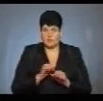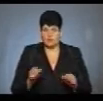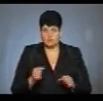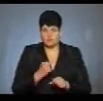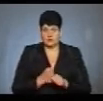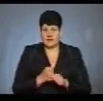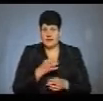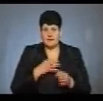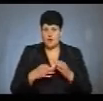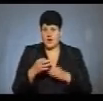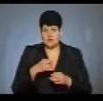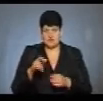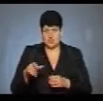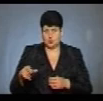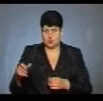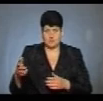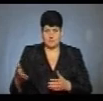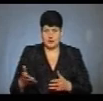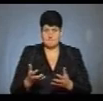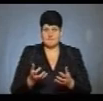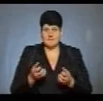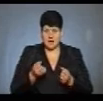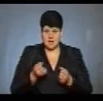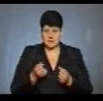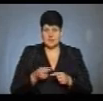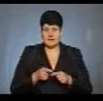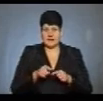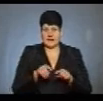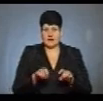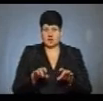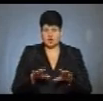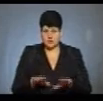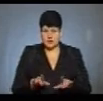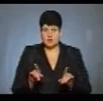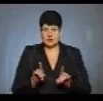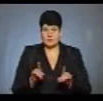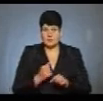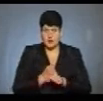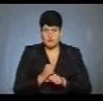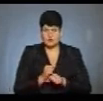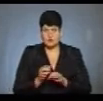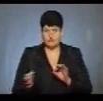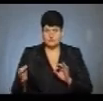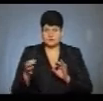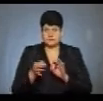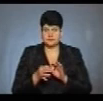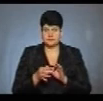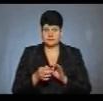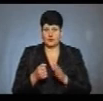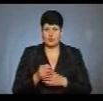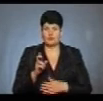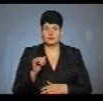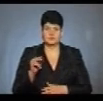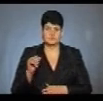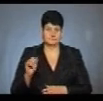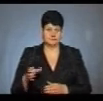не порадившись з людьми, прийняти таке рішення, щоб примусово доєднати до Бучацької